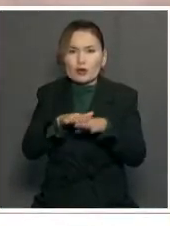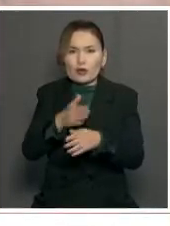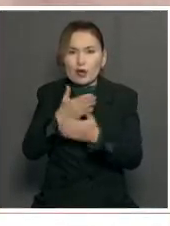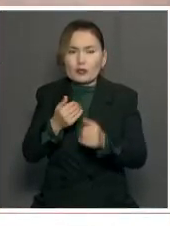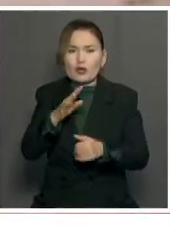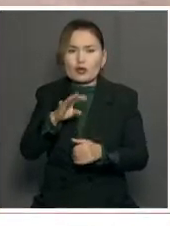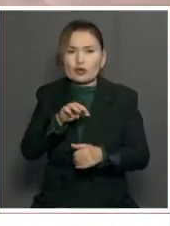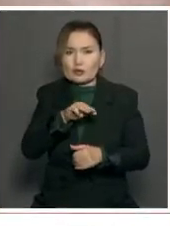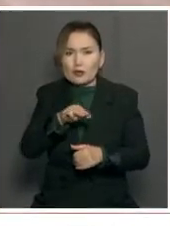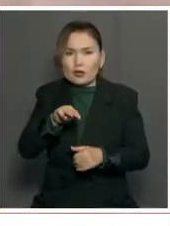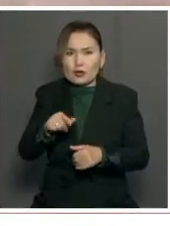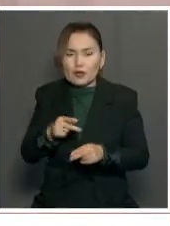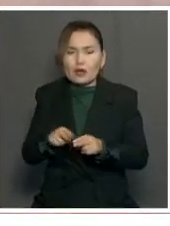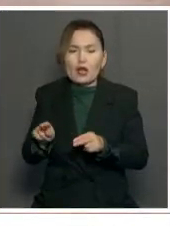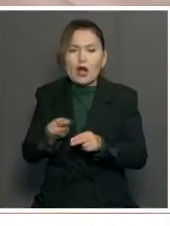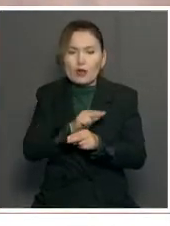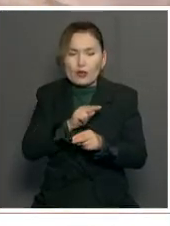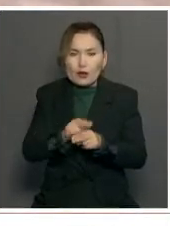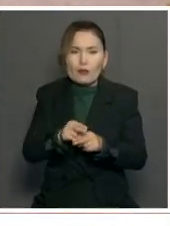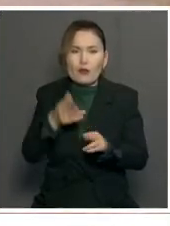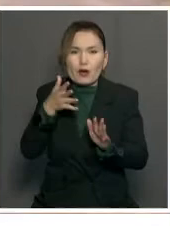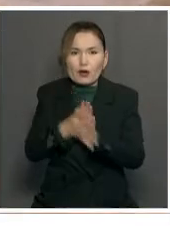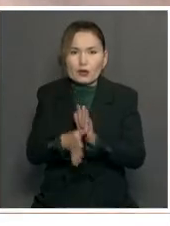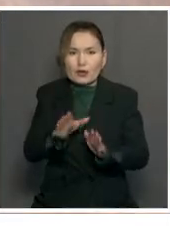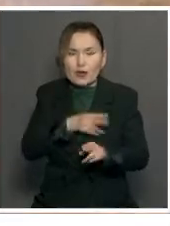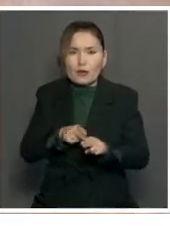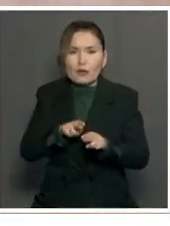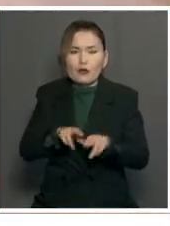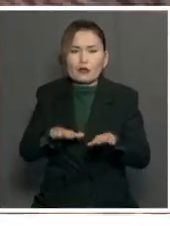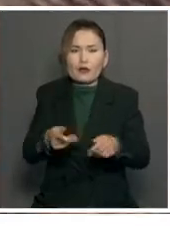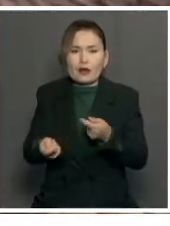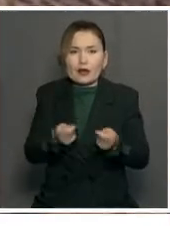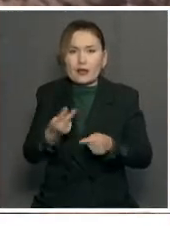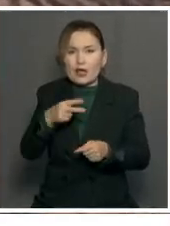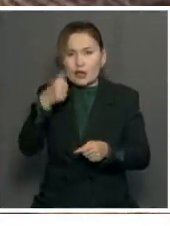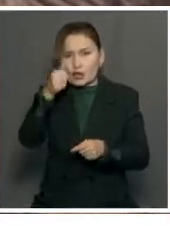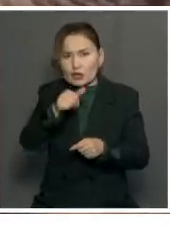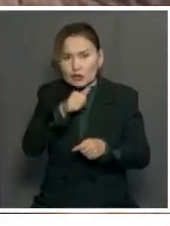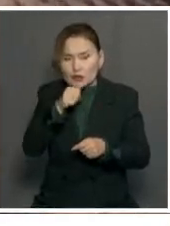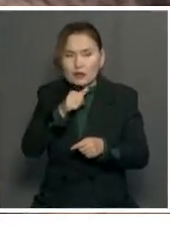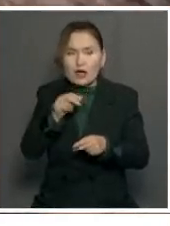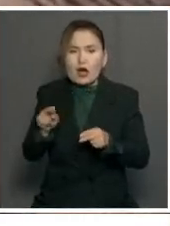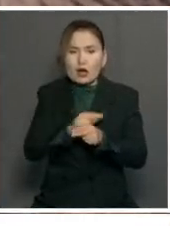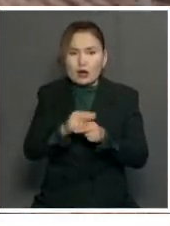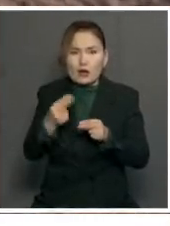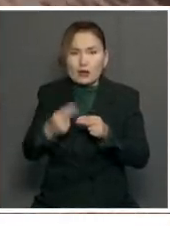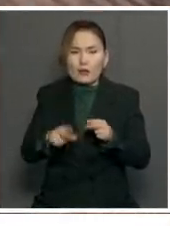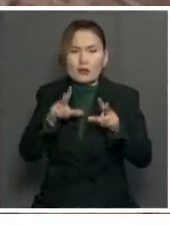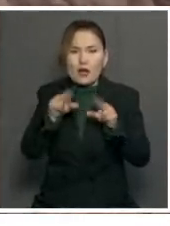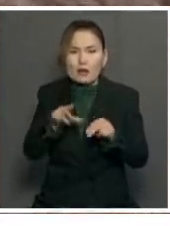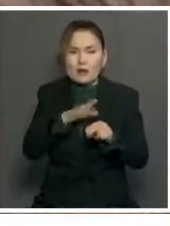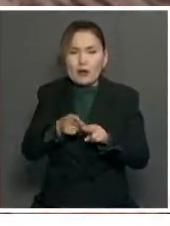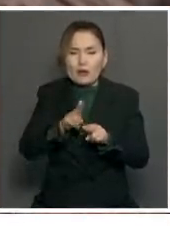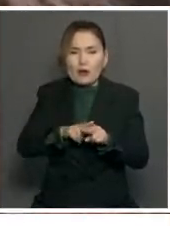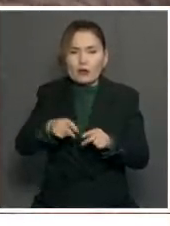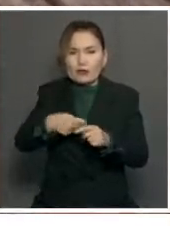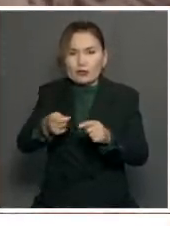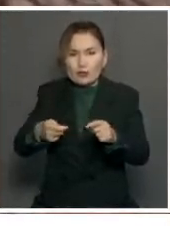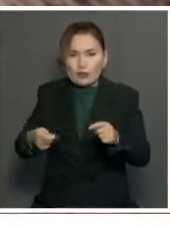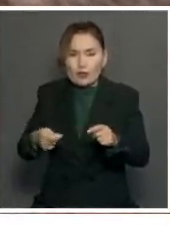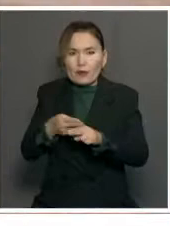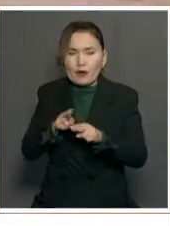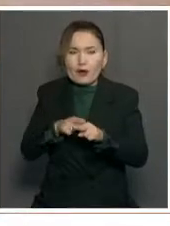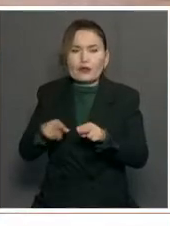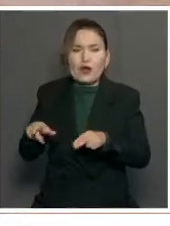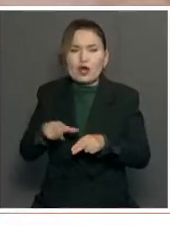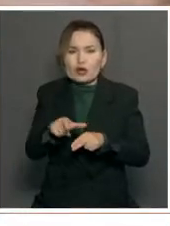теңге жолды тек тегістеуге кеткен. Жергілікті билік 2 жылда аяқтаймыз деп сөз беріп отыр. Бірақ жылдар бойы жол қиындығын көрген